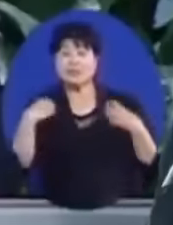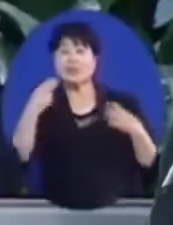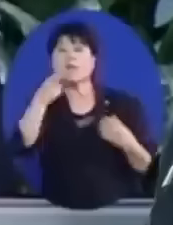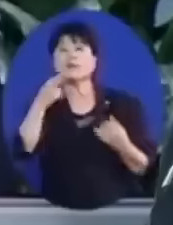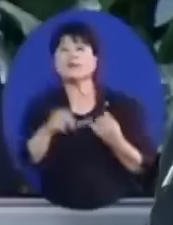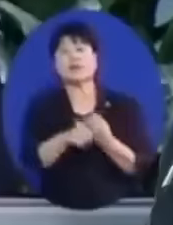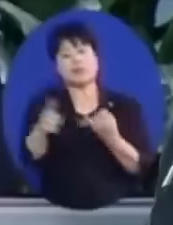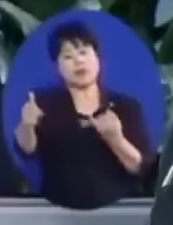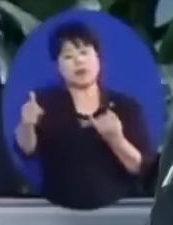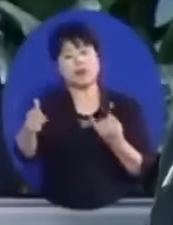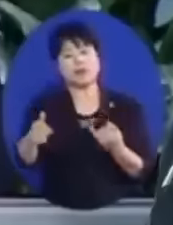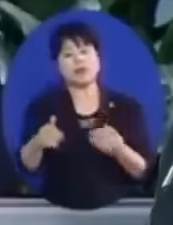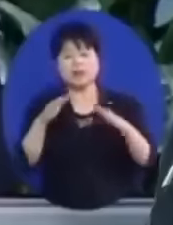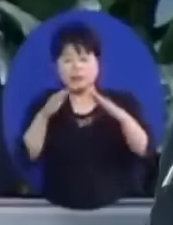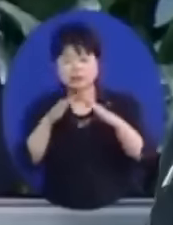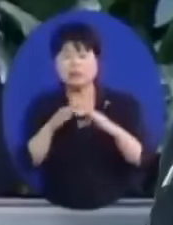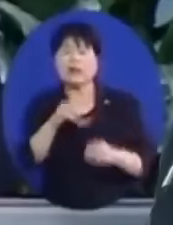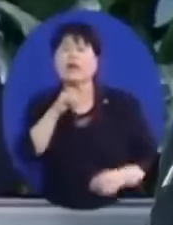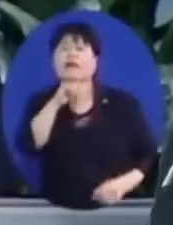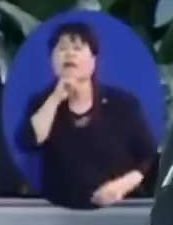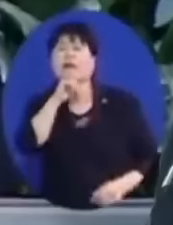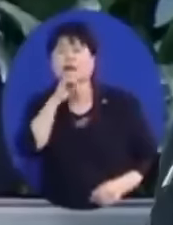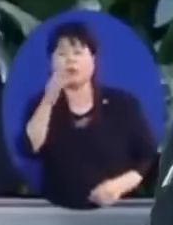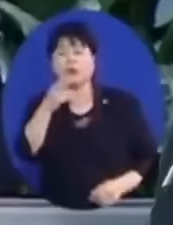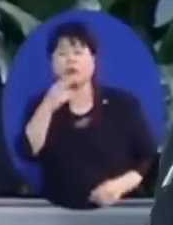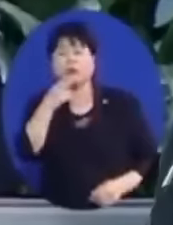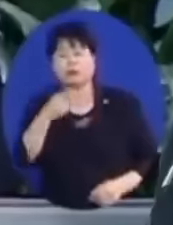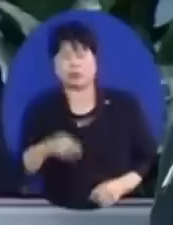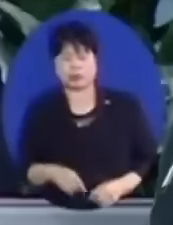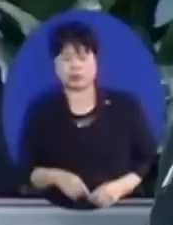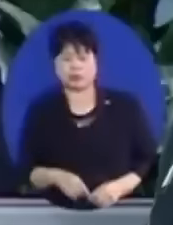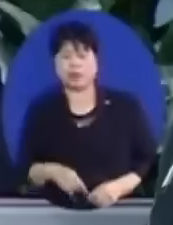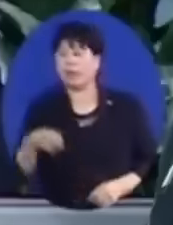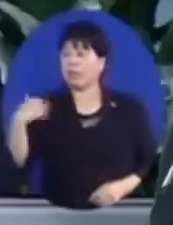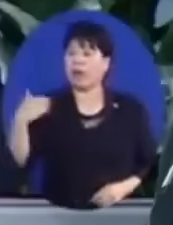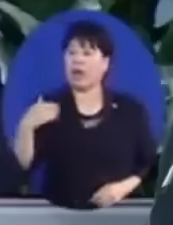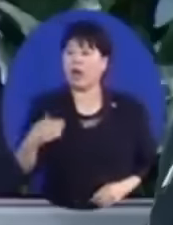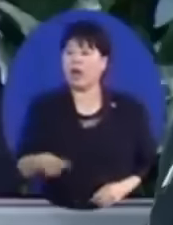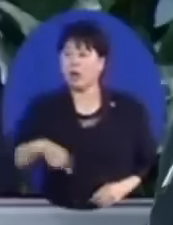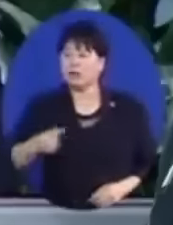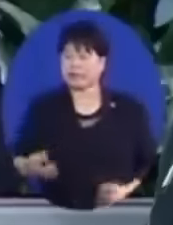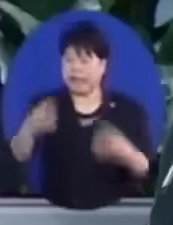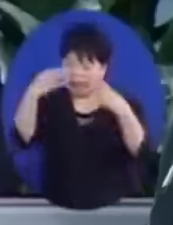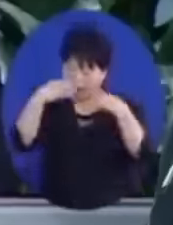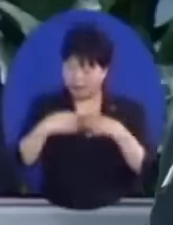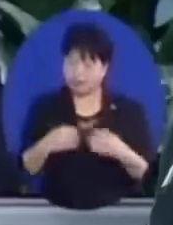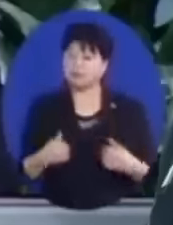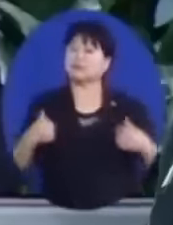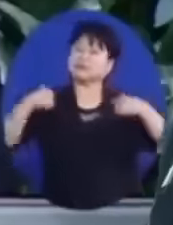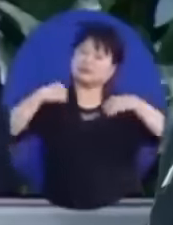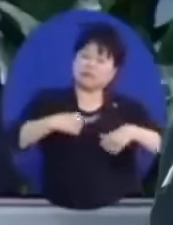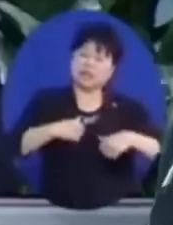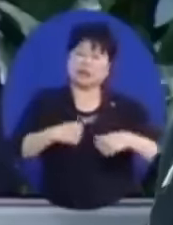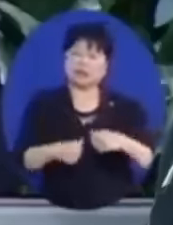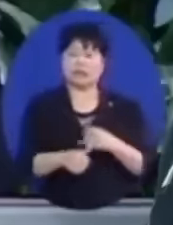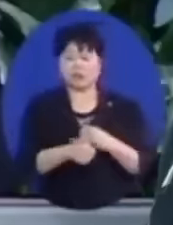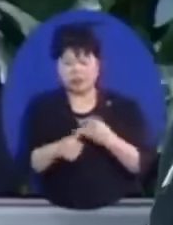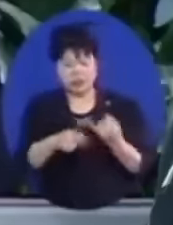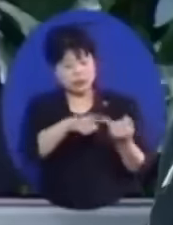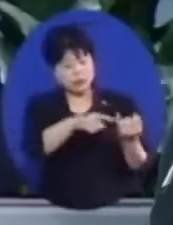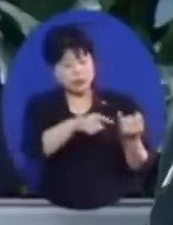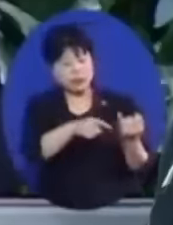남편입니다. 집안이 어떻게 되든 책임하지 않습니다. 자기만 잘 먹고 밖에 나가서 잘 입고 잘 살면 되지